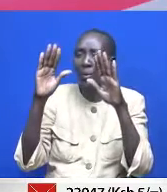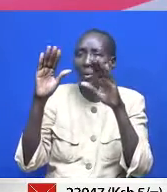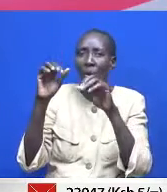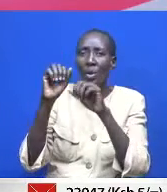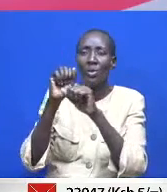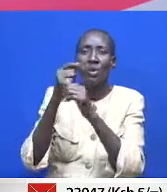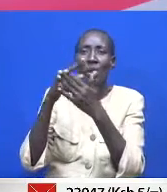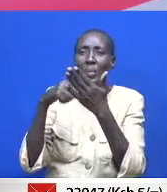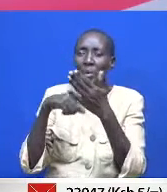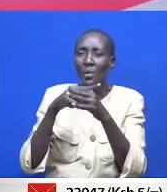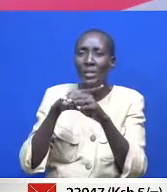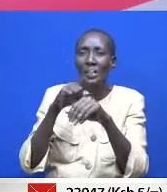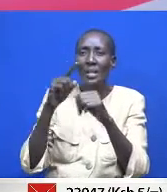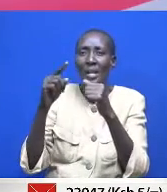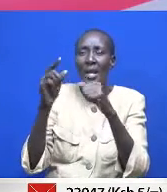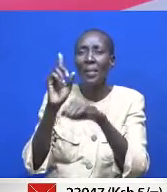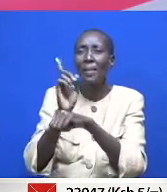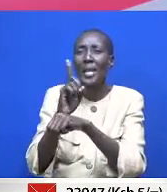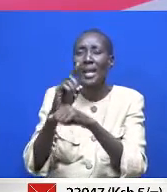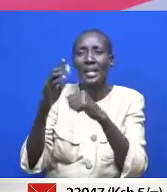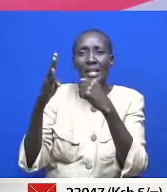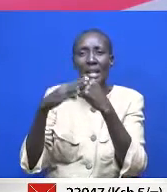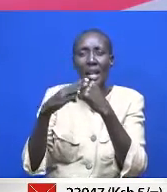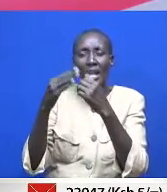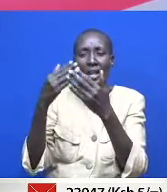muda kiasi hiyo. Tuende